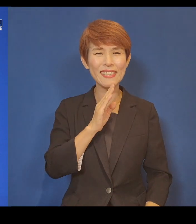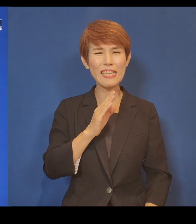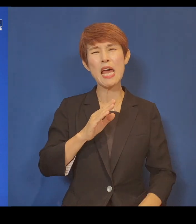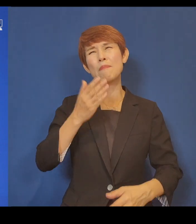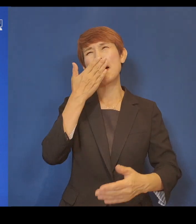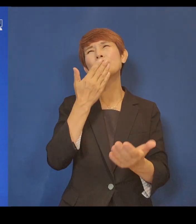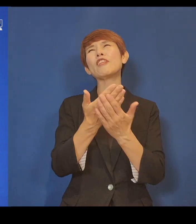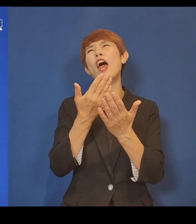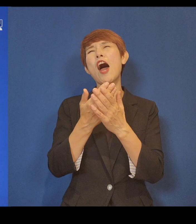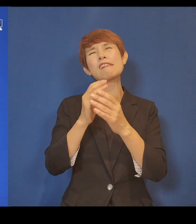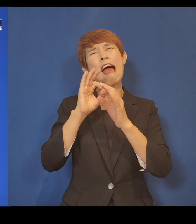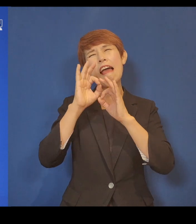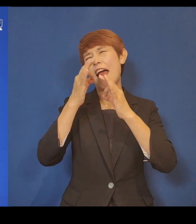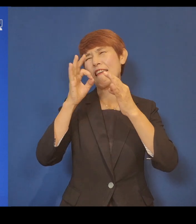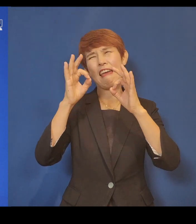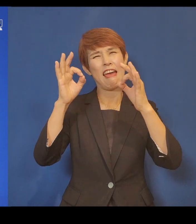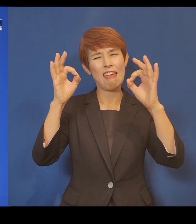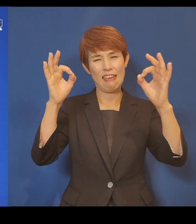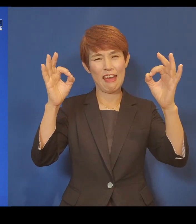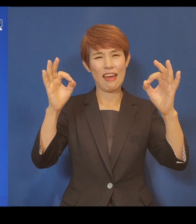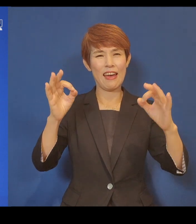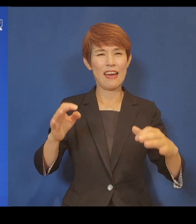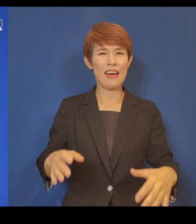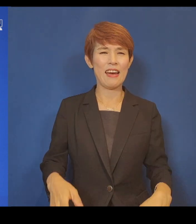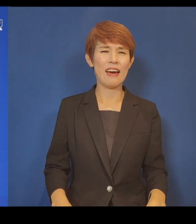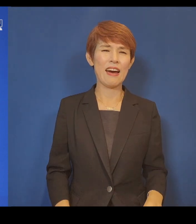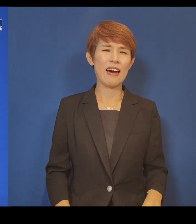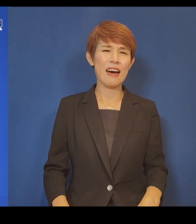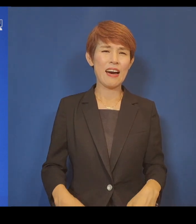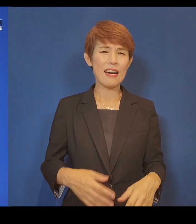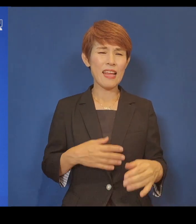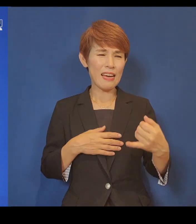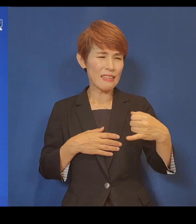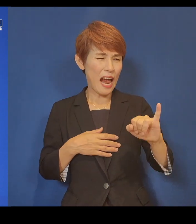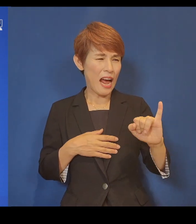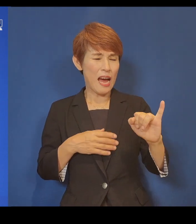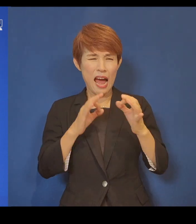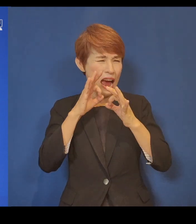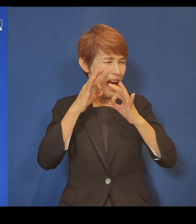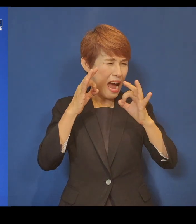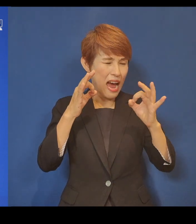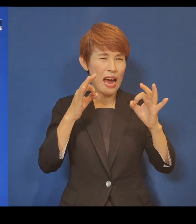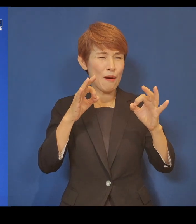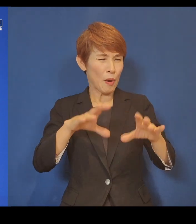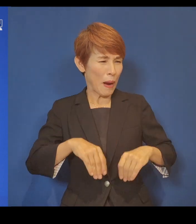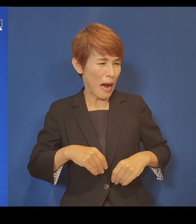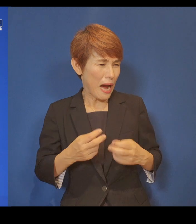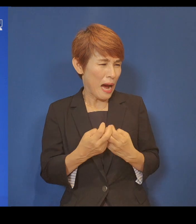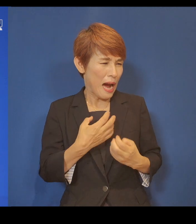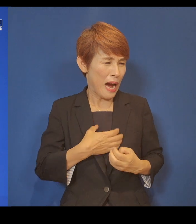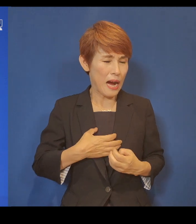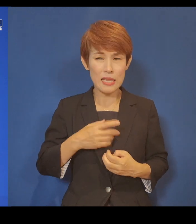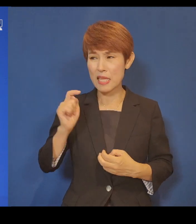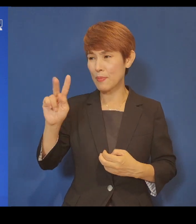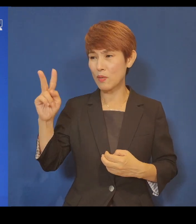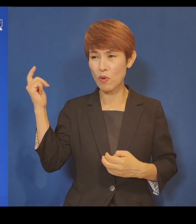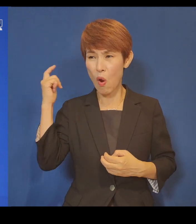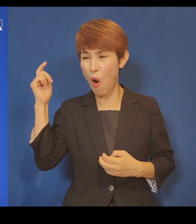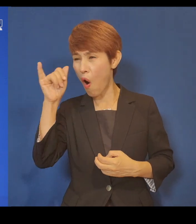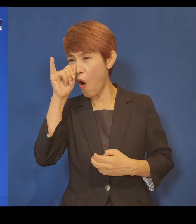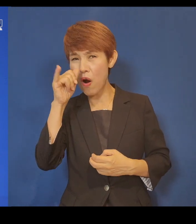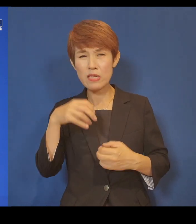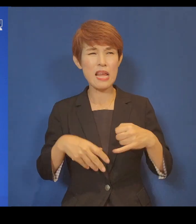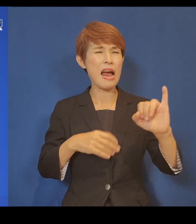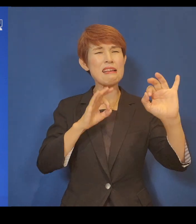살기로 울어야지. 그러면 저는 배고픈 아이도 신경이 쓰이지만 TV 소리도 들리는데